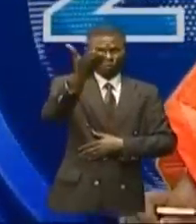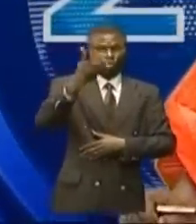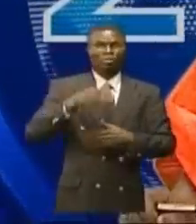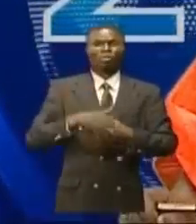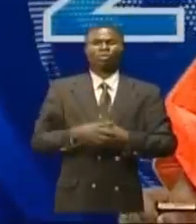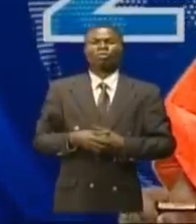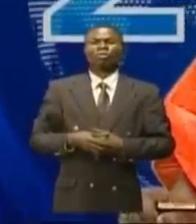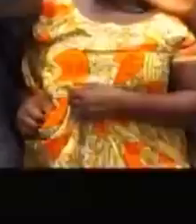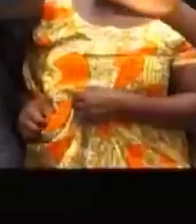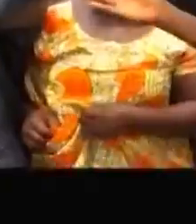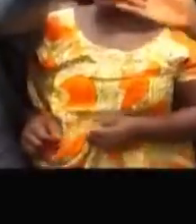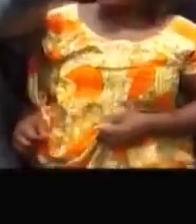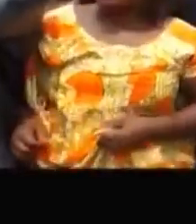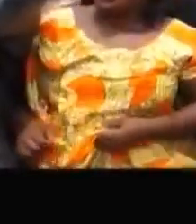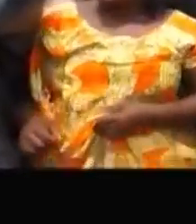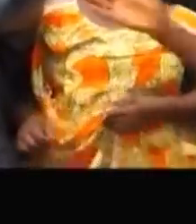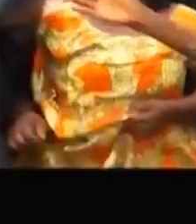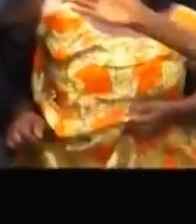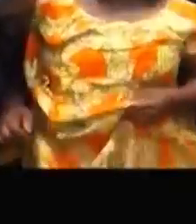Maluma.